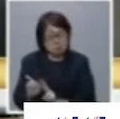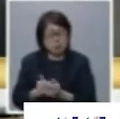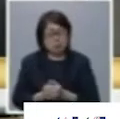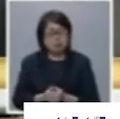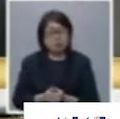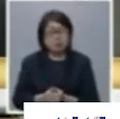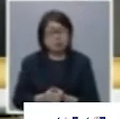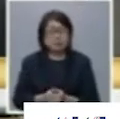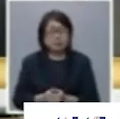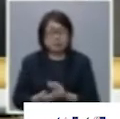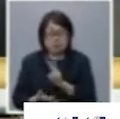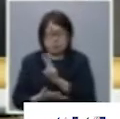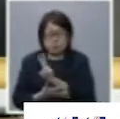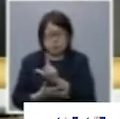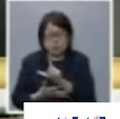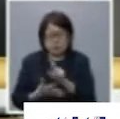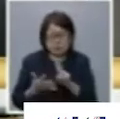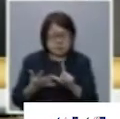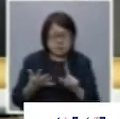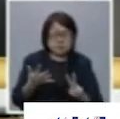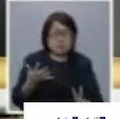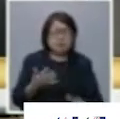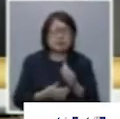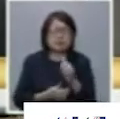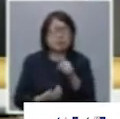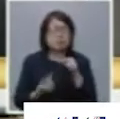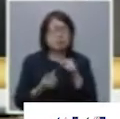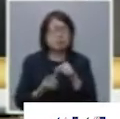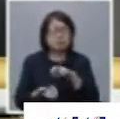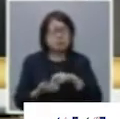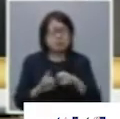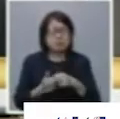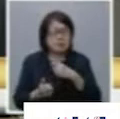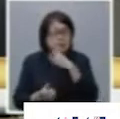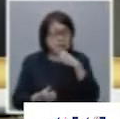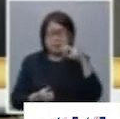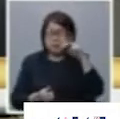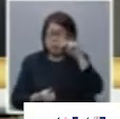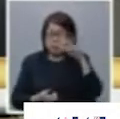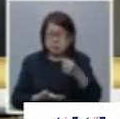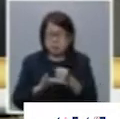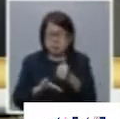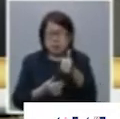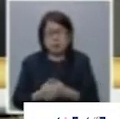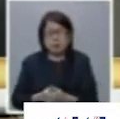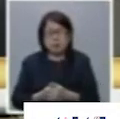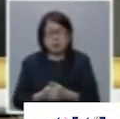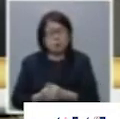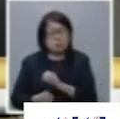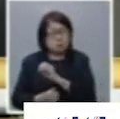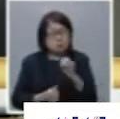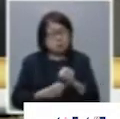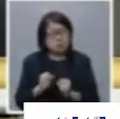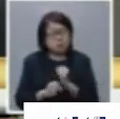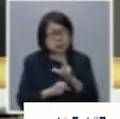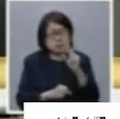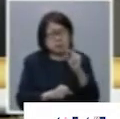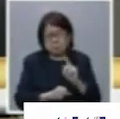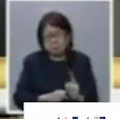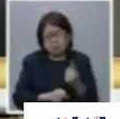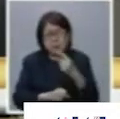ต.ละ2ล้านก็ยังดีนะครับสำหรับแก้ปัญหาภัยแล้งสำหรับปีนี้แน่นอนเพราะแล้งในรอบ30ปีนะครับผมจึงอยาก